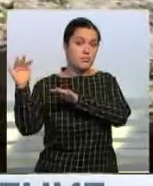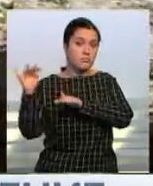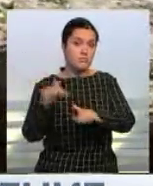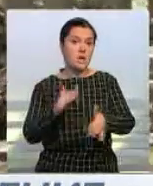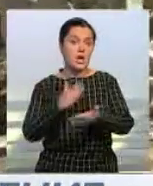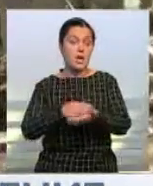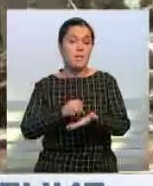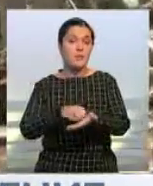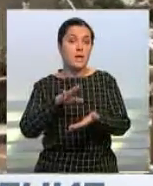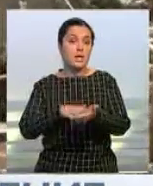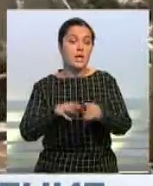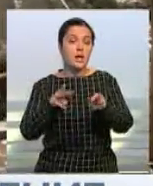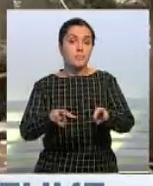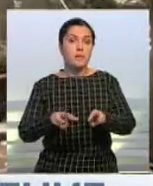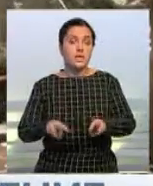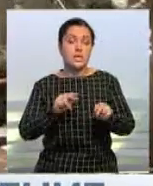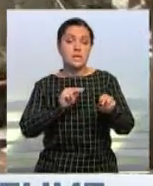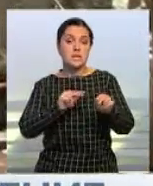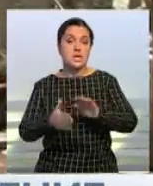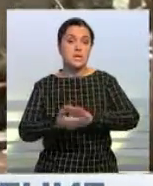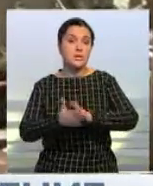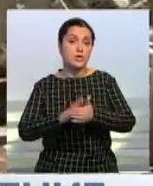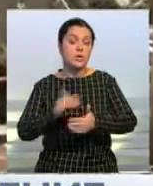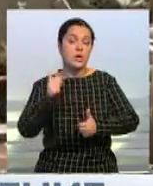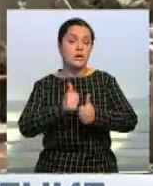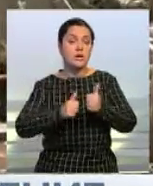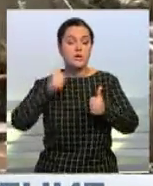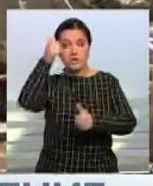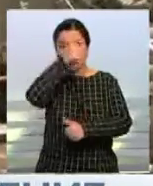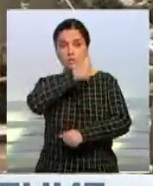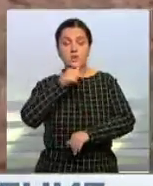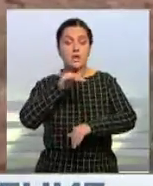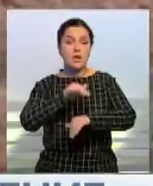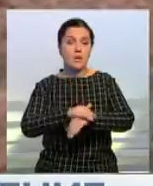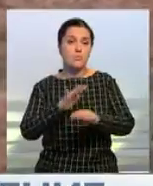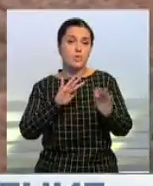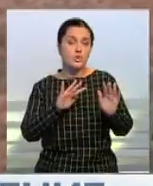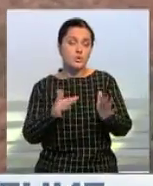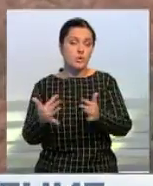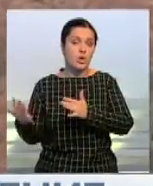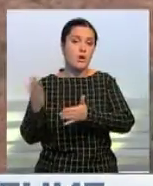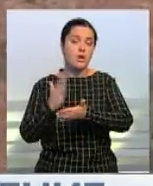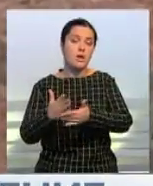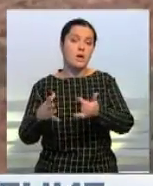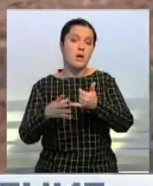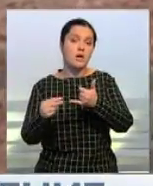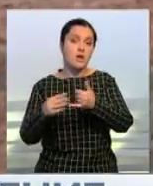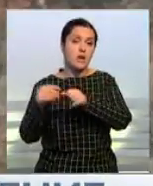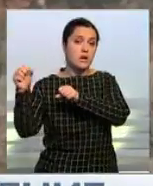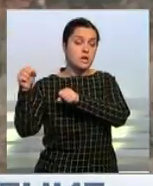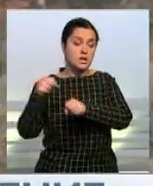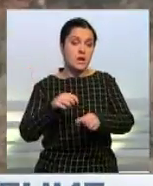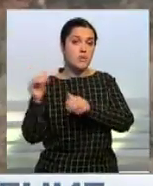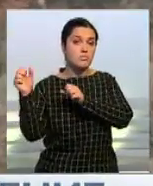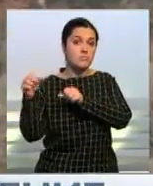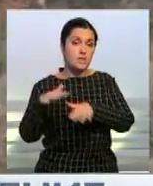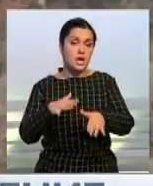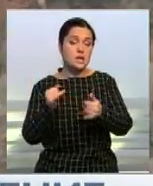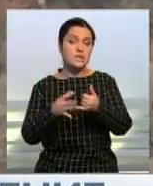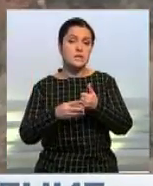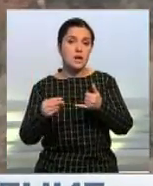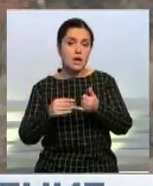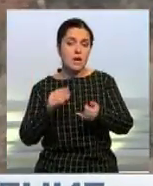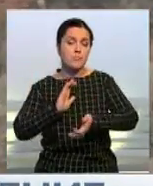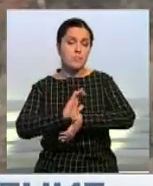по чрезвычайным ситуациям, ежегодно в республике фиксируются десятки случаев стихийного обвала земляных масс. Иногда это сотни тысяч